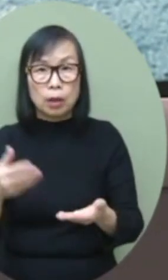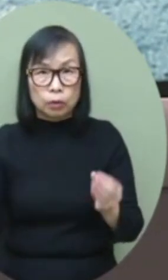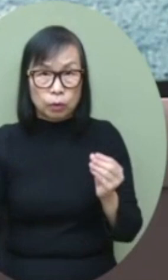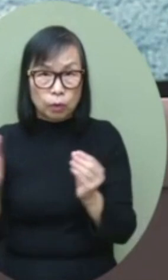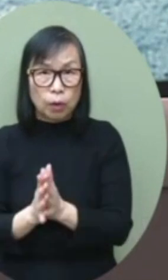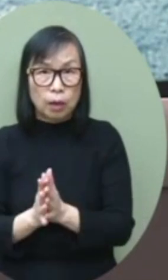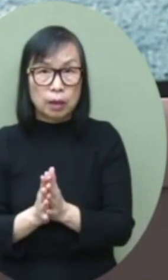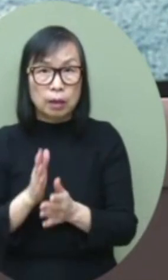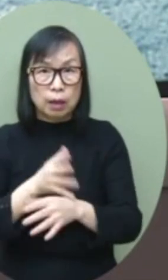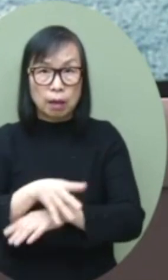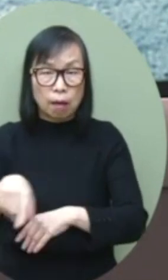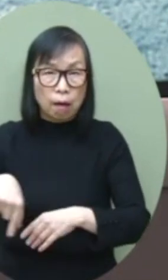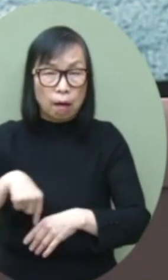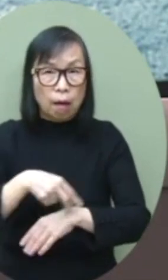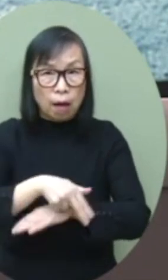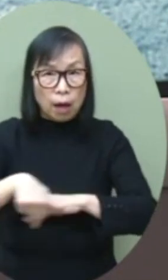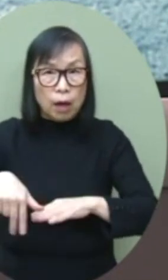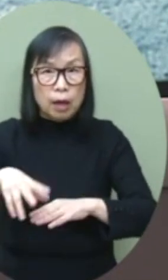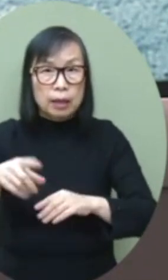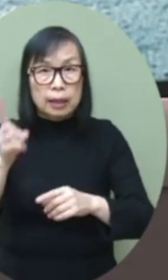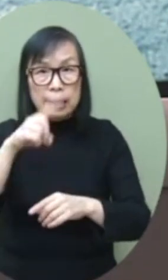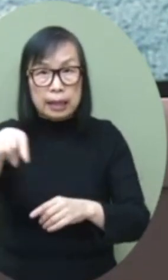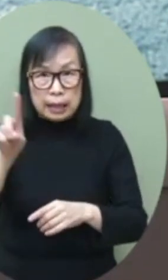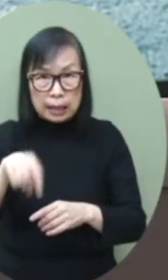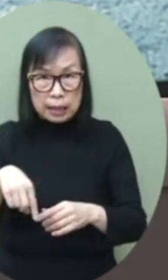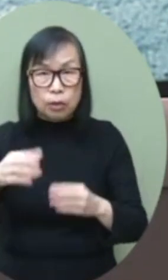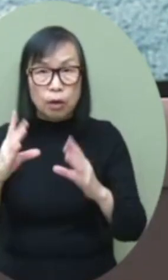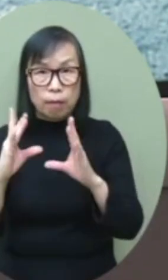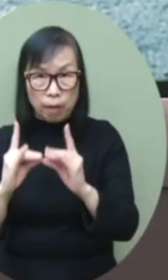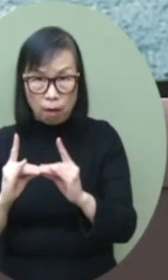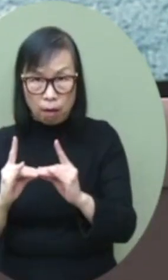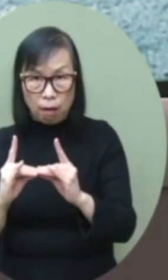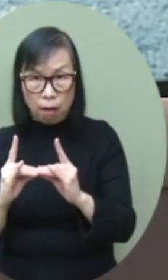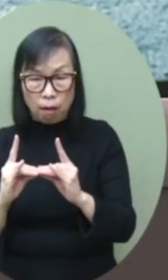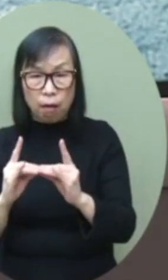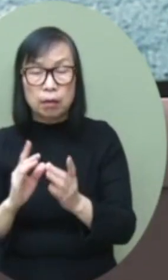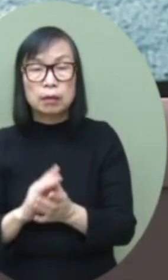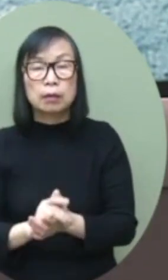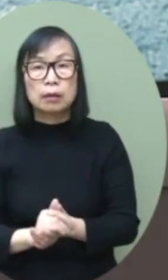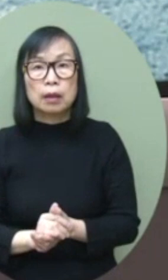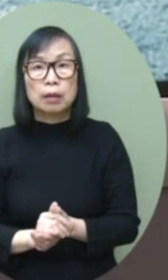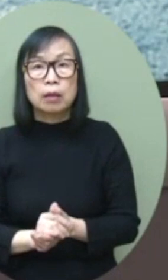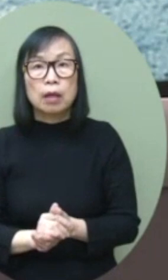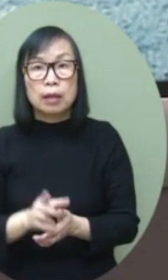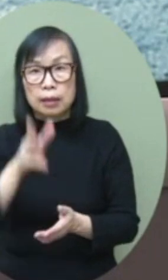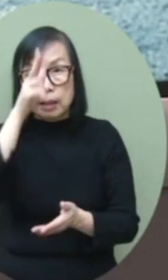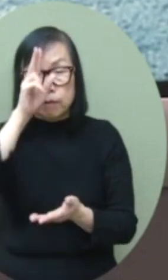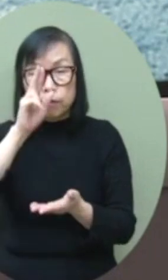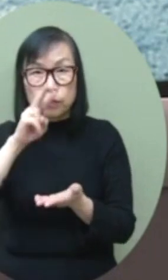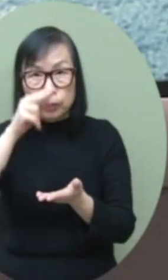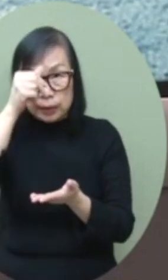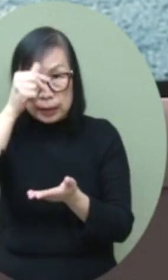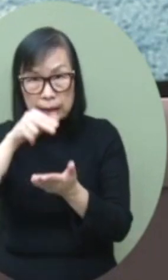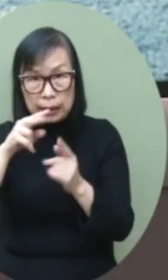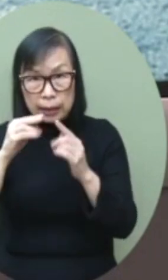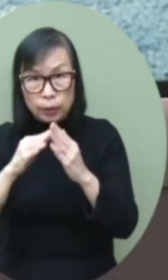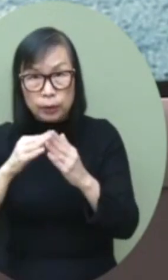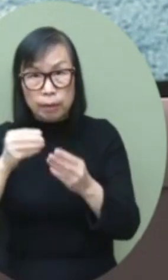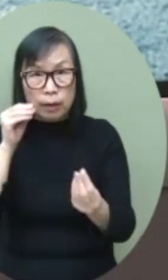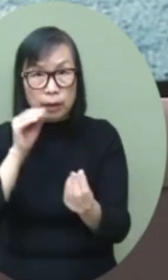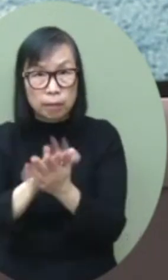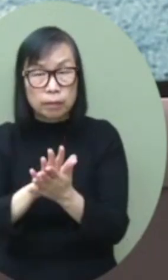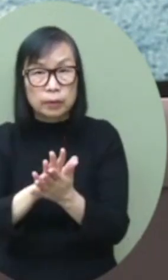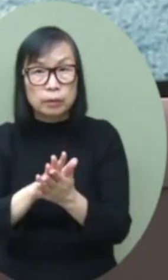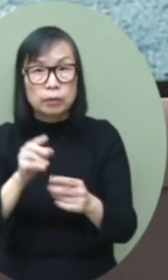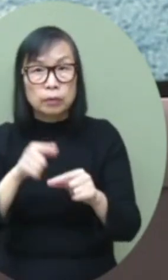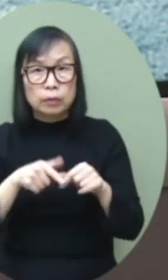共喺社區治療設施咧大概有1000張病床，咁公立醫院同埋香港感染控制中